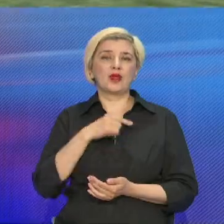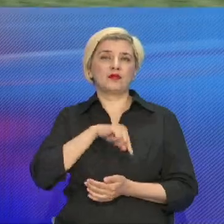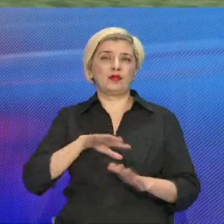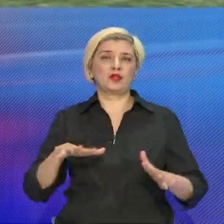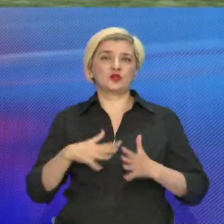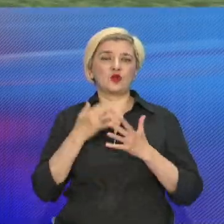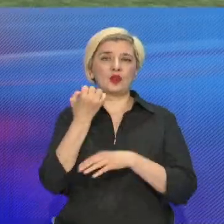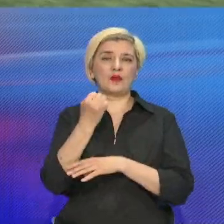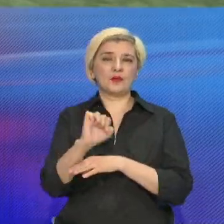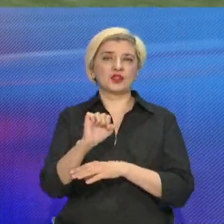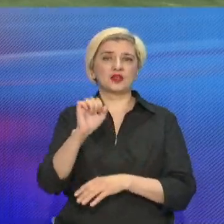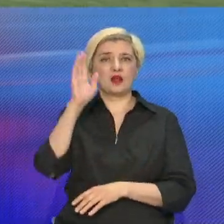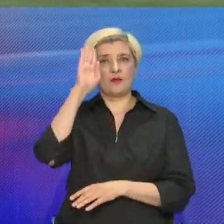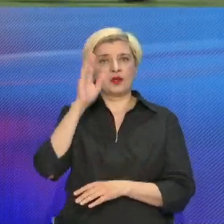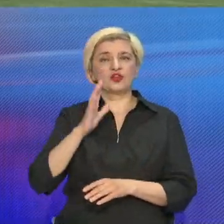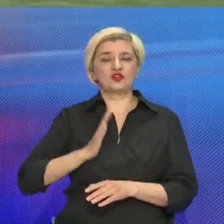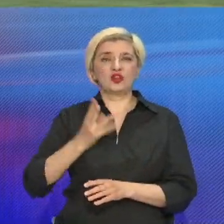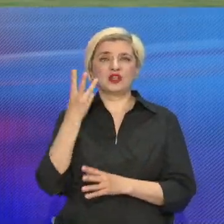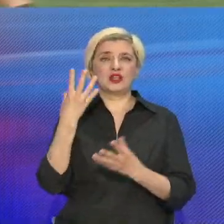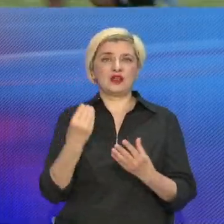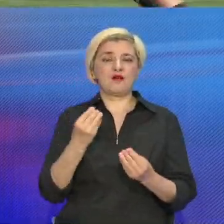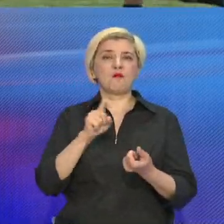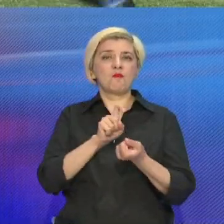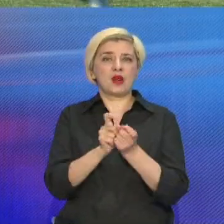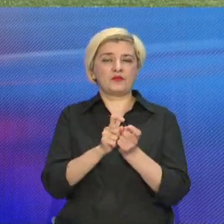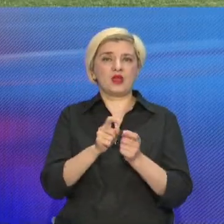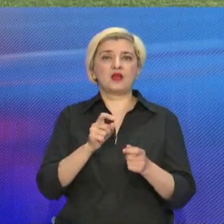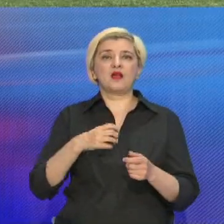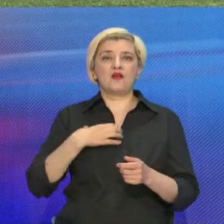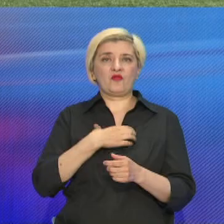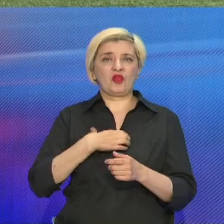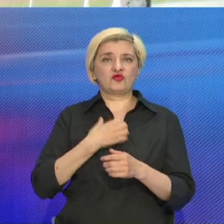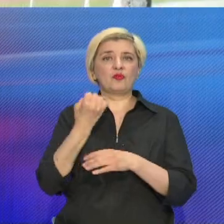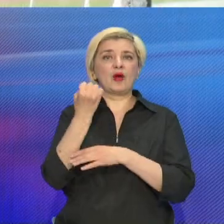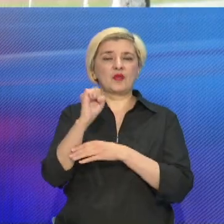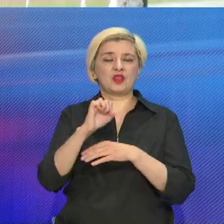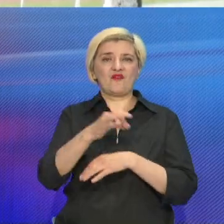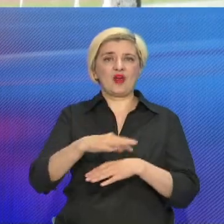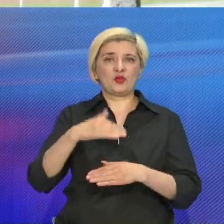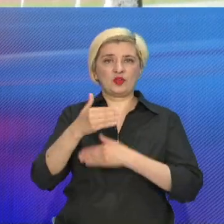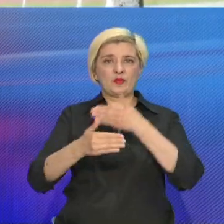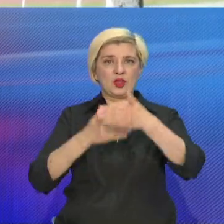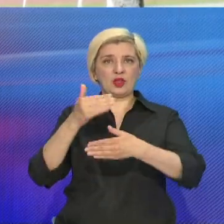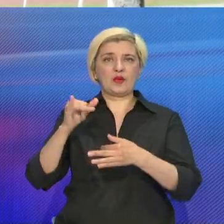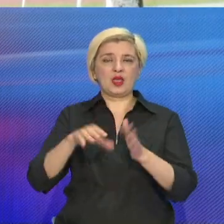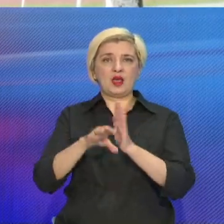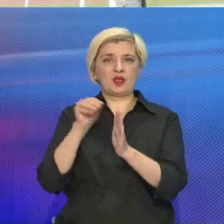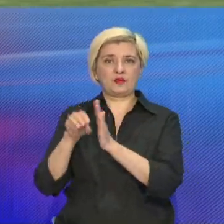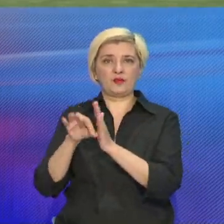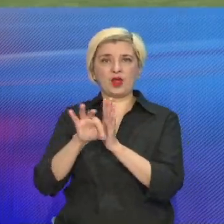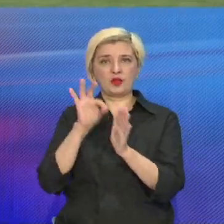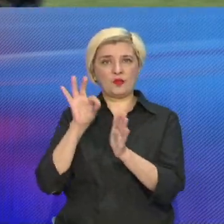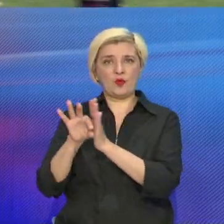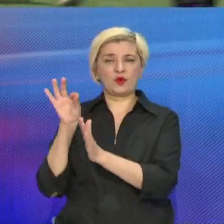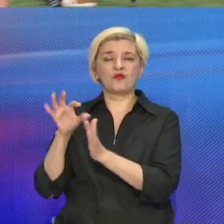побеждать. Юнаков чакає 3 дні заўзятай барацьбы – на коне, перамога ў абласным этапе і адбору зборную в абласці. Але як бы